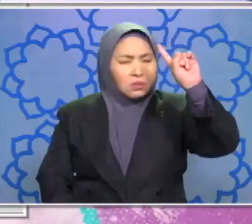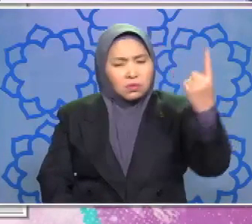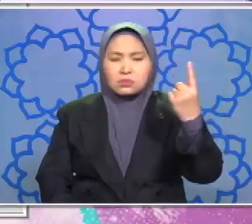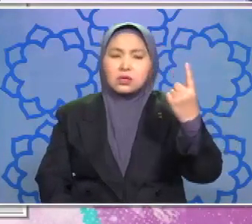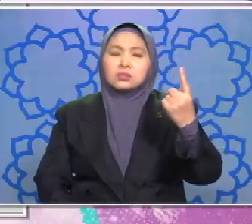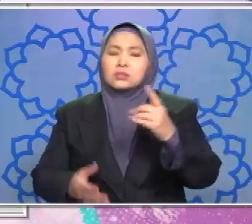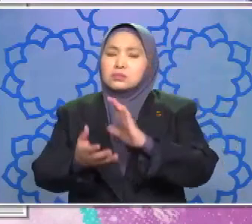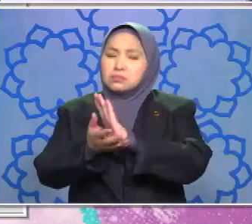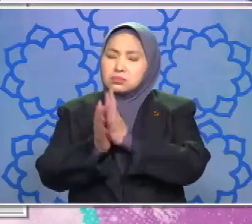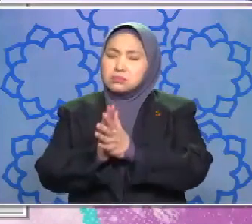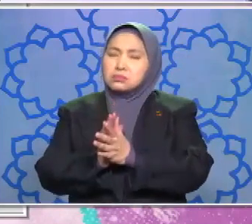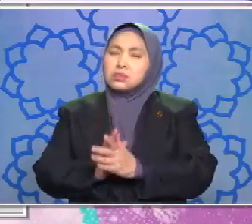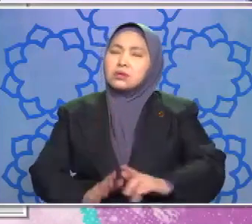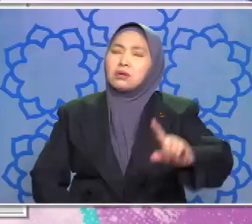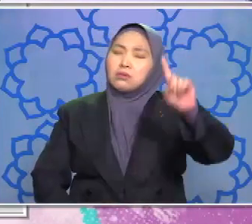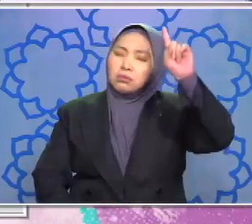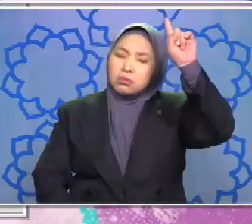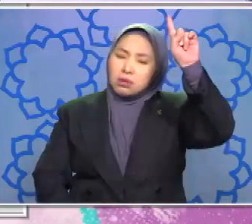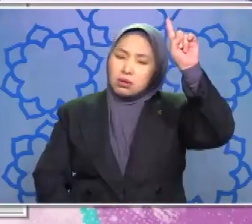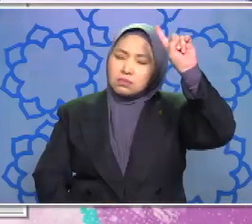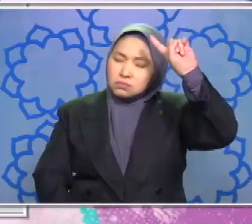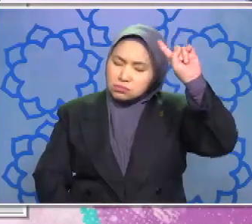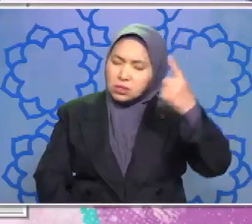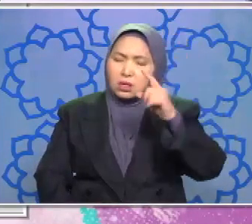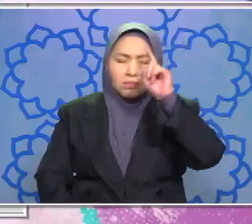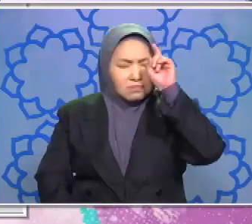إنما هو إله